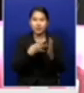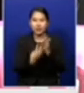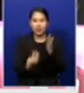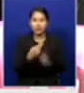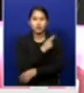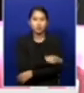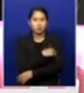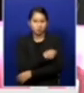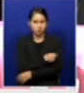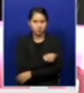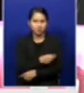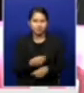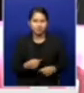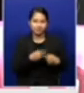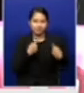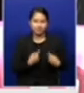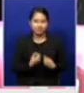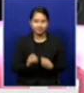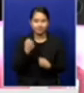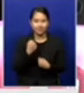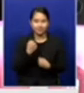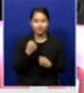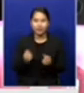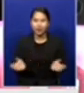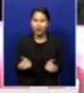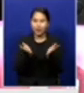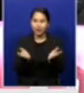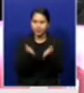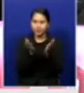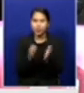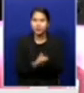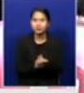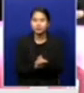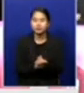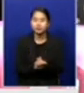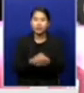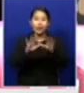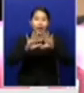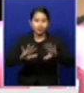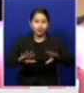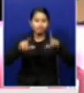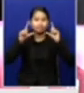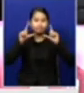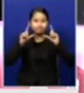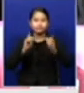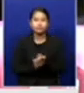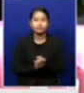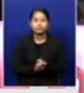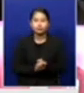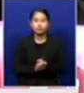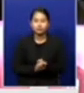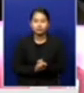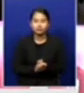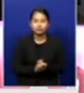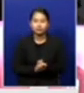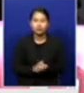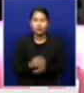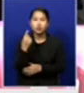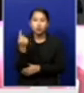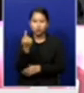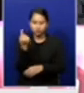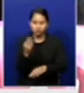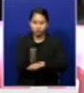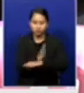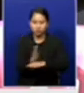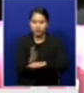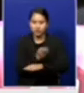ความมั่นใจต่อนักท่องเที่ยวอีกครั้งและดันให้เป็นหนึ่งในอาเซียนอีกครั้งให้ได้ศักยภาพในด้านการท่องเที่ยวธุรกิจแน่นอนครับมีทั้งการประสบความสำเร็จ